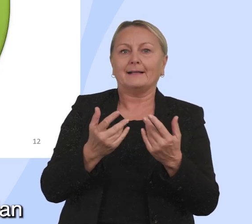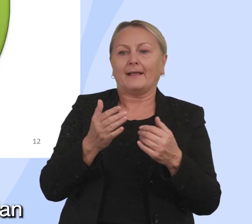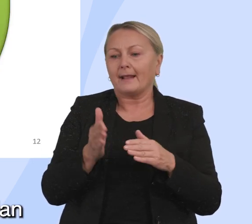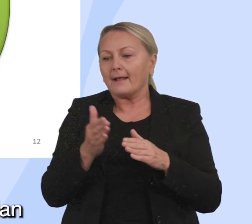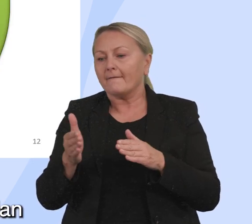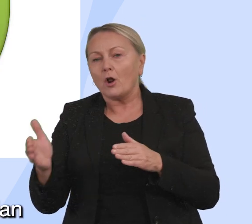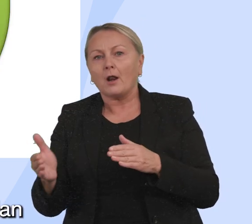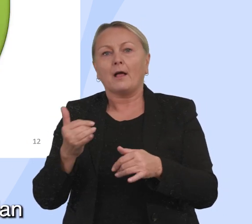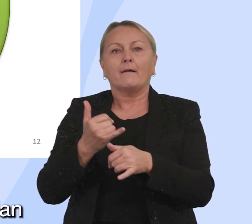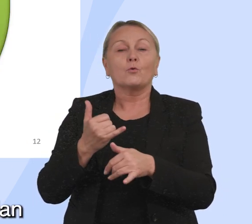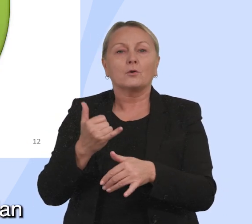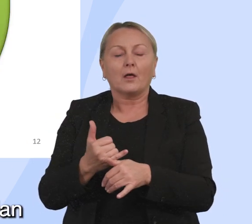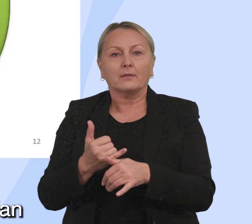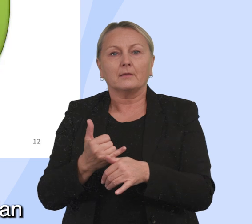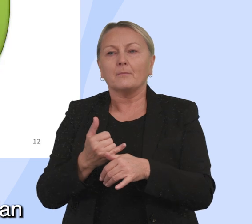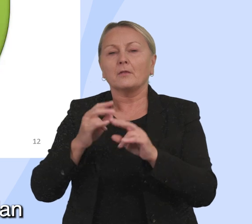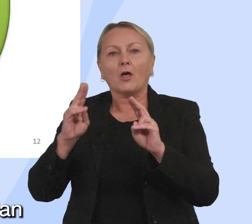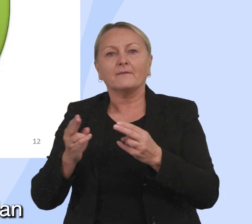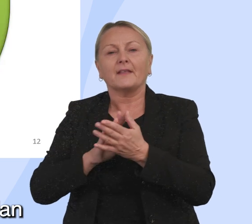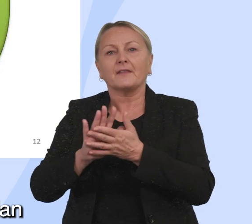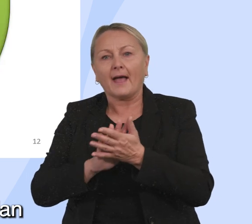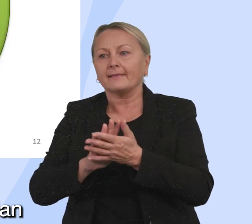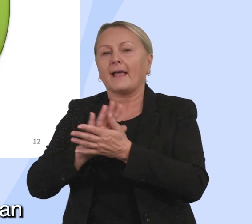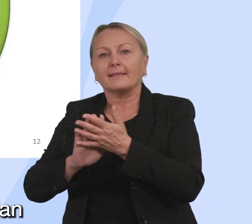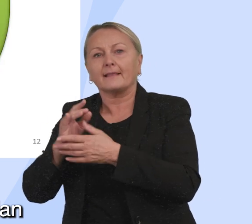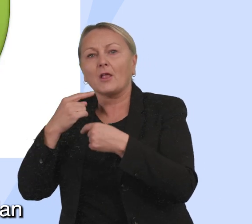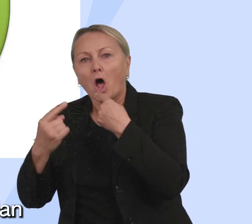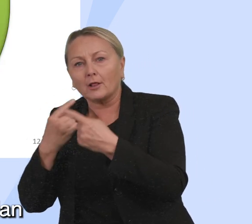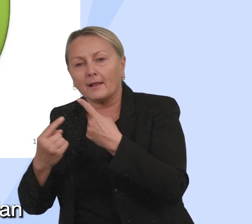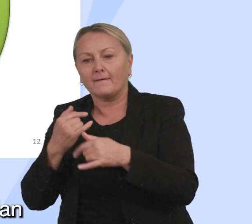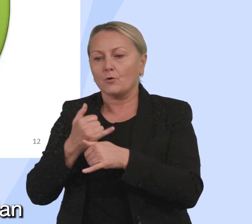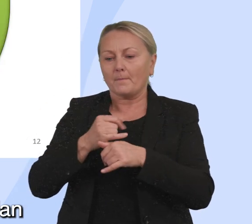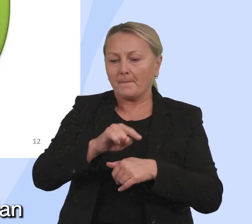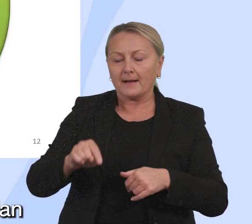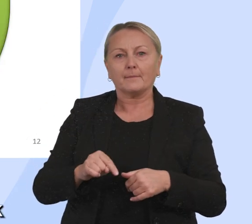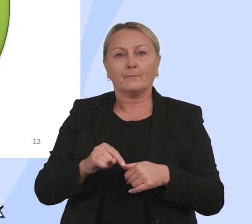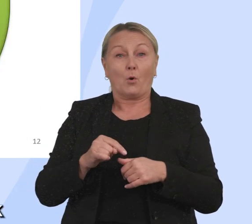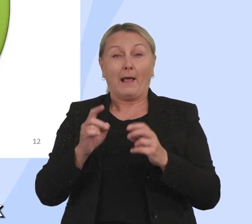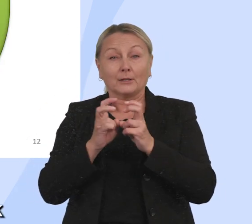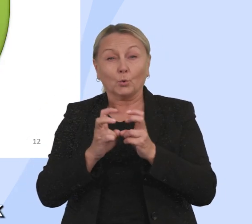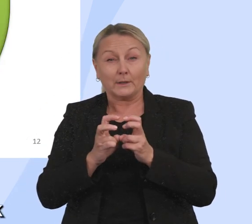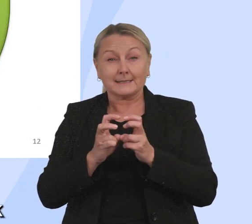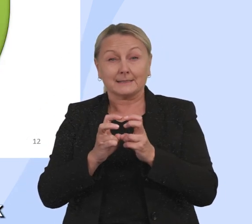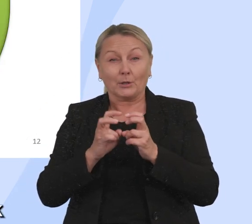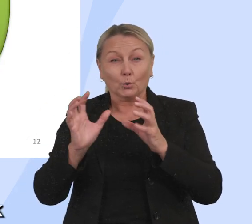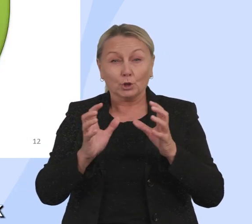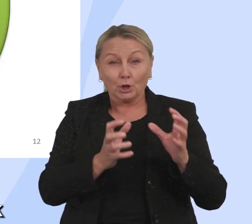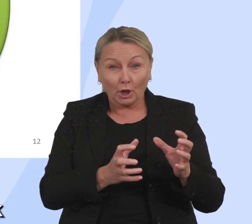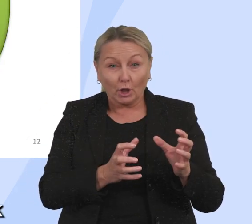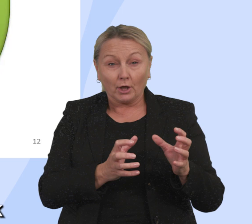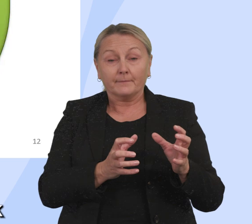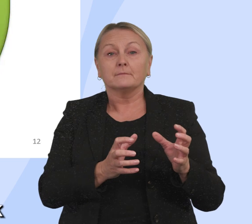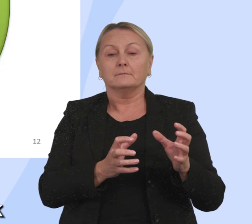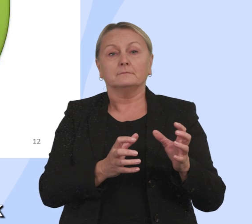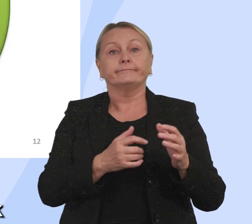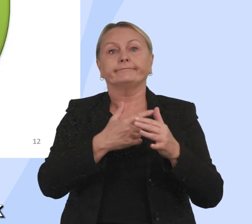anvender tegn til tale, hvordan man peger på elektronisk udstyr. Alt det giver den anden et